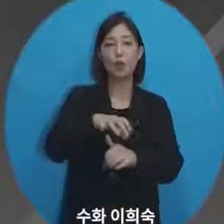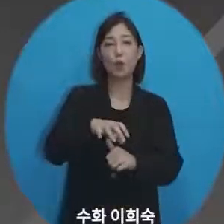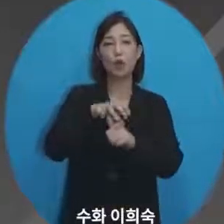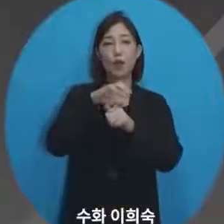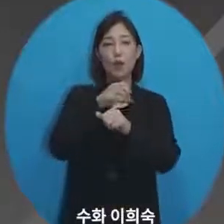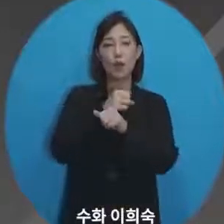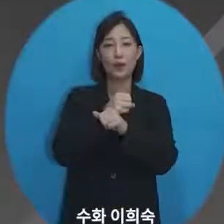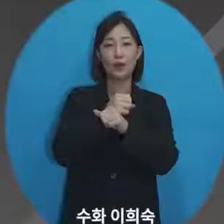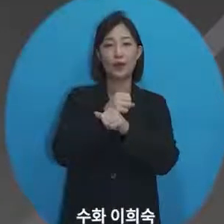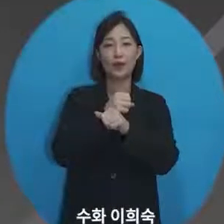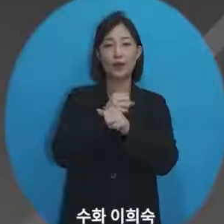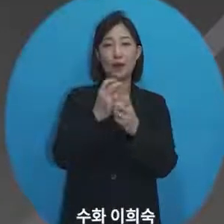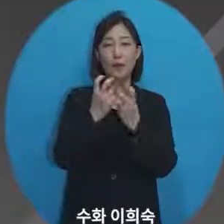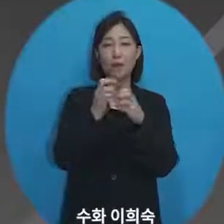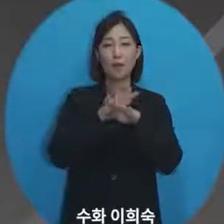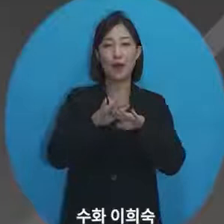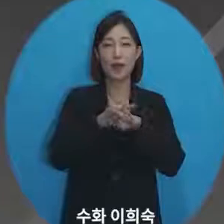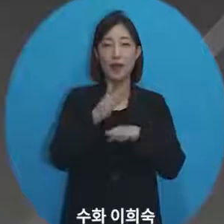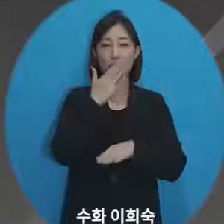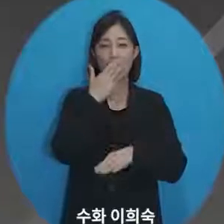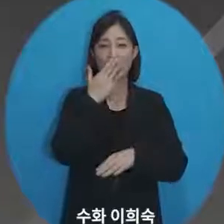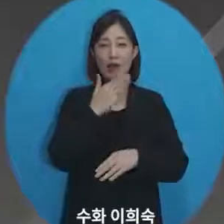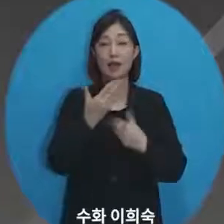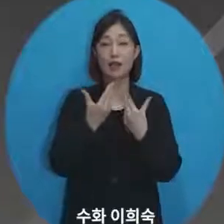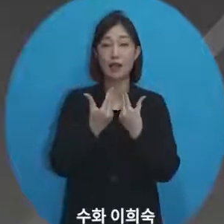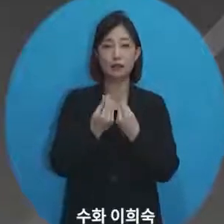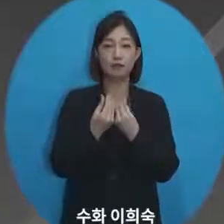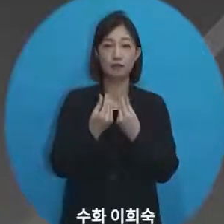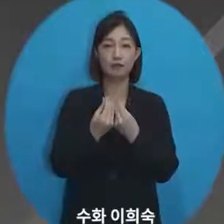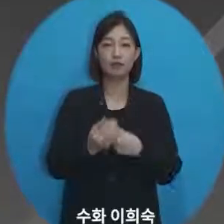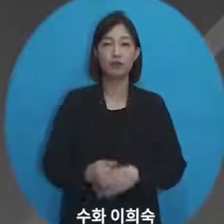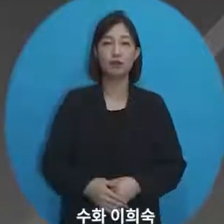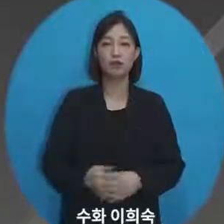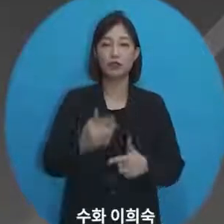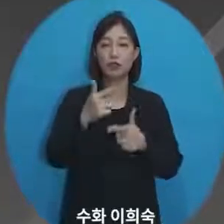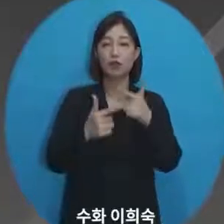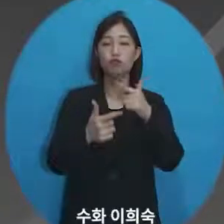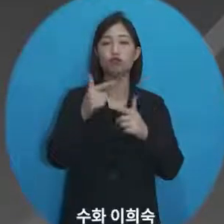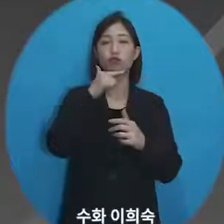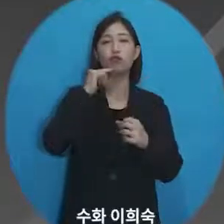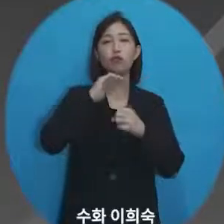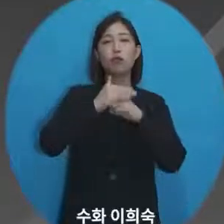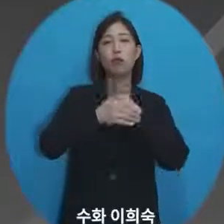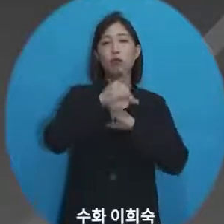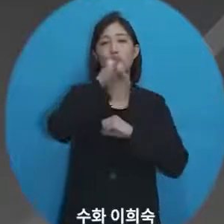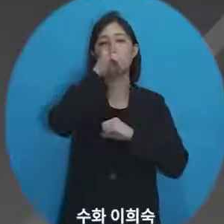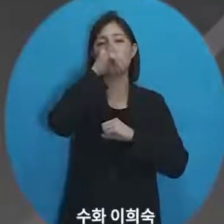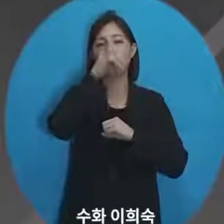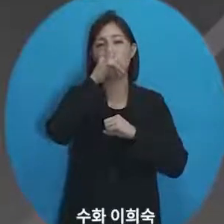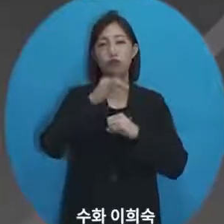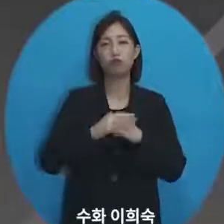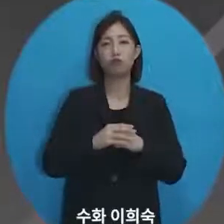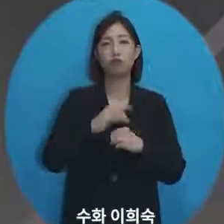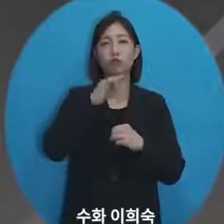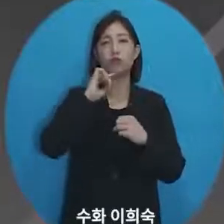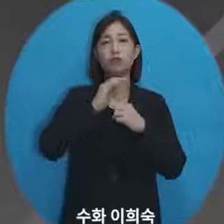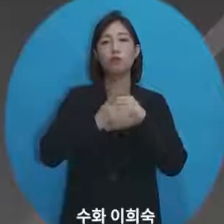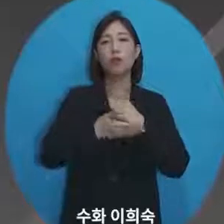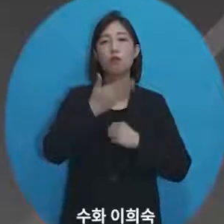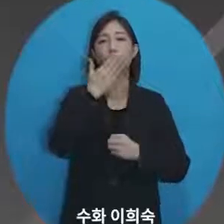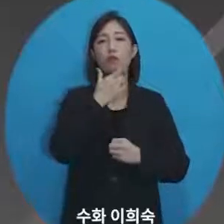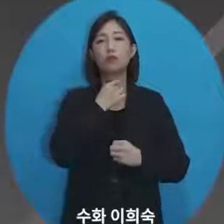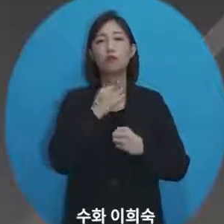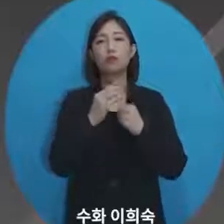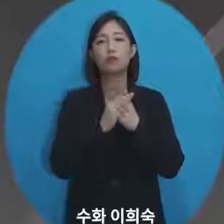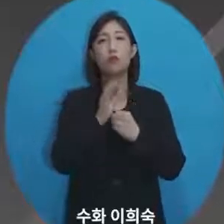드리면 배리어가 있는 상황으로 사과나무가 있다. 그의 사과를 따려고 하는데